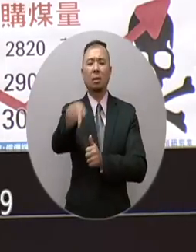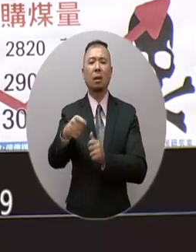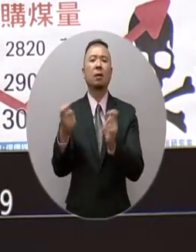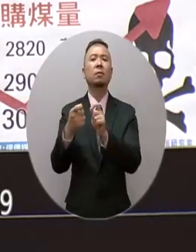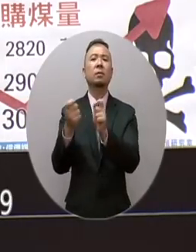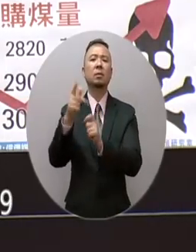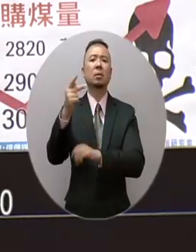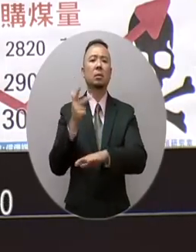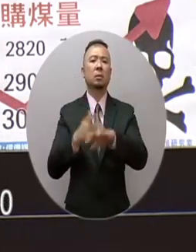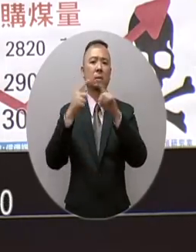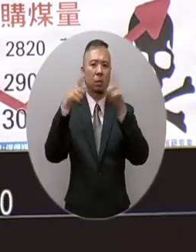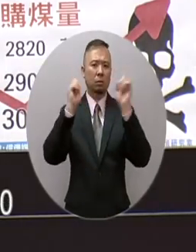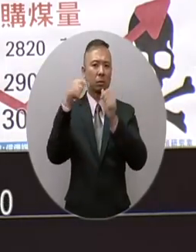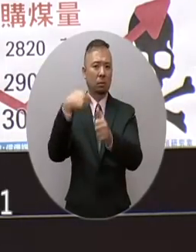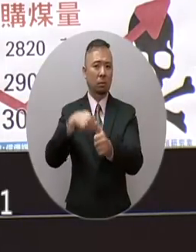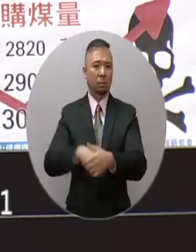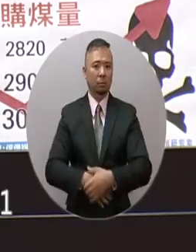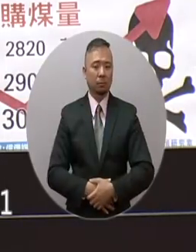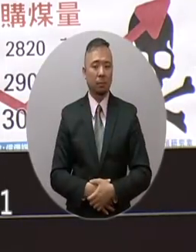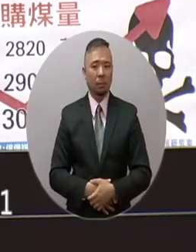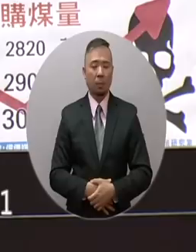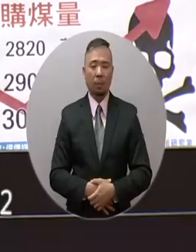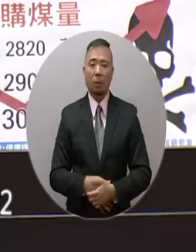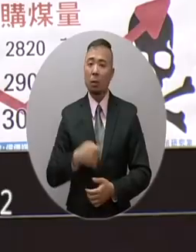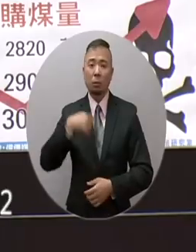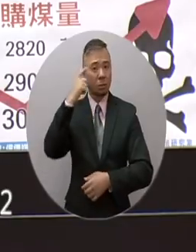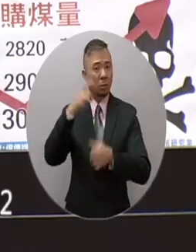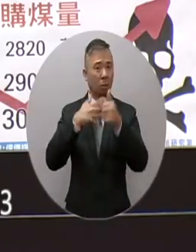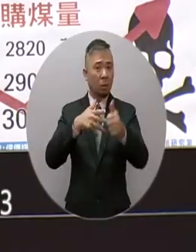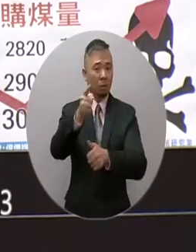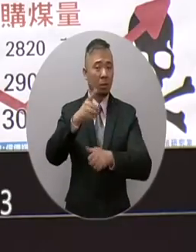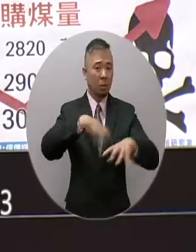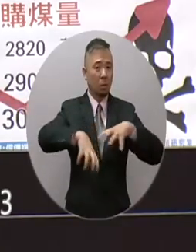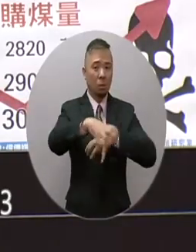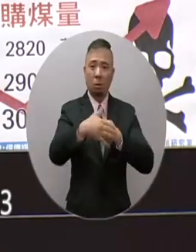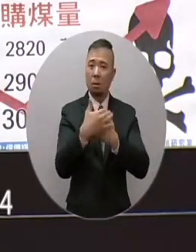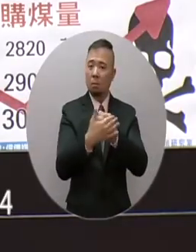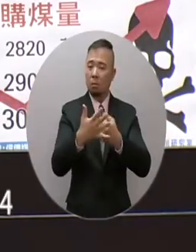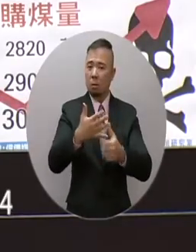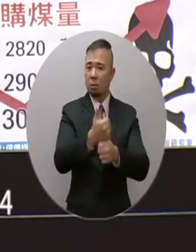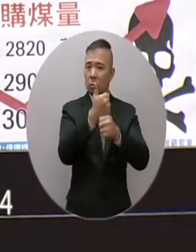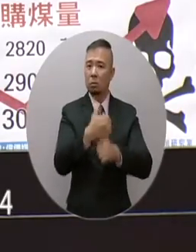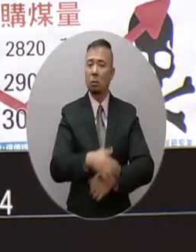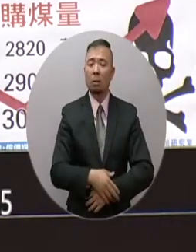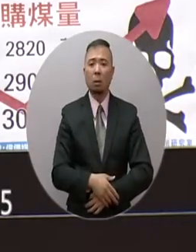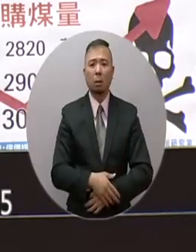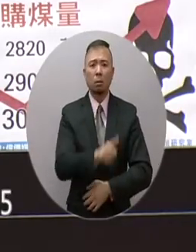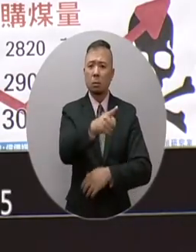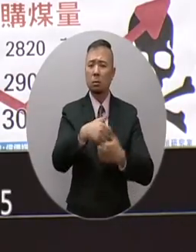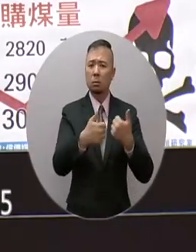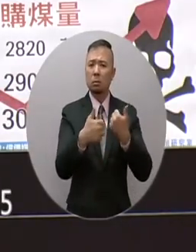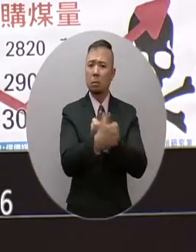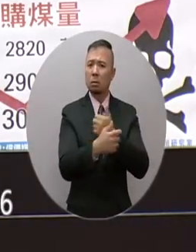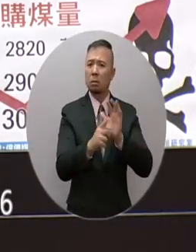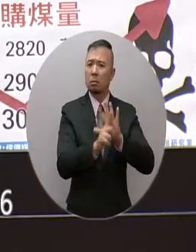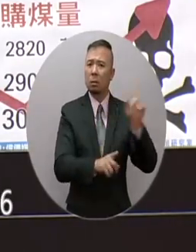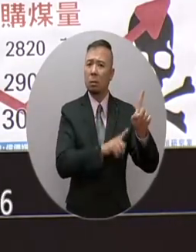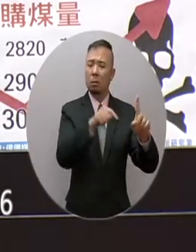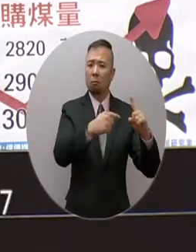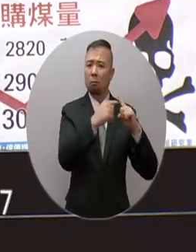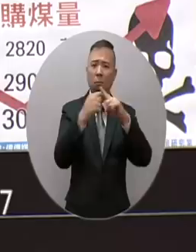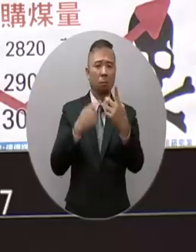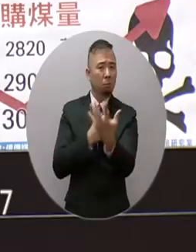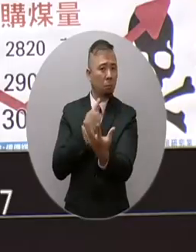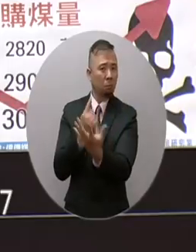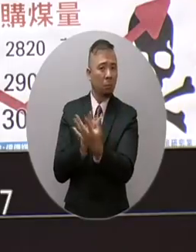以像这样子的一个情况，我要问的是说，你环保署， 那你两个严格把关， 你为什么你环保署会在这样子的一个环评会议当